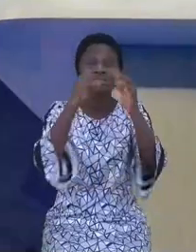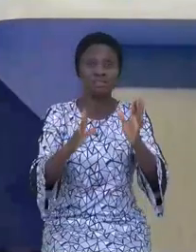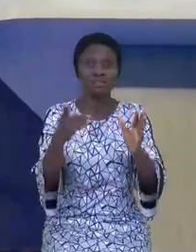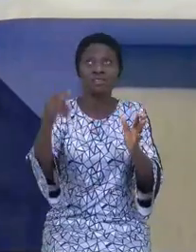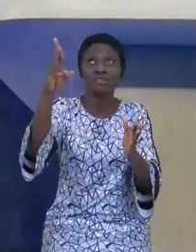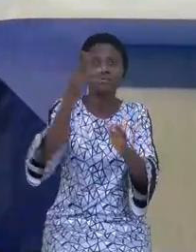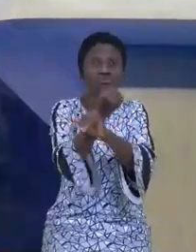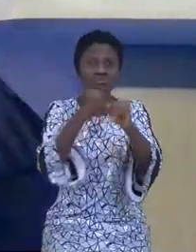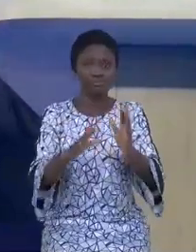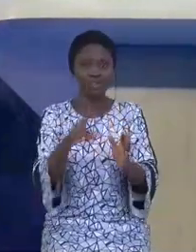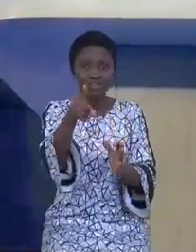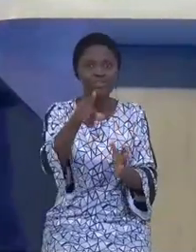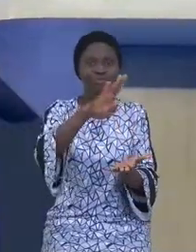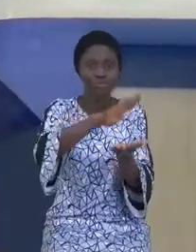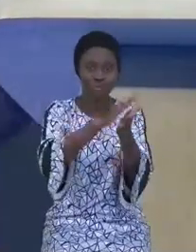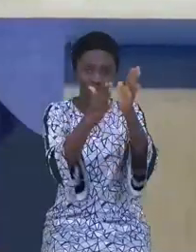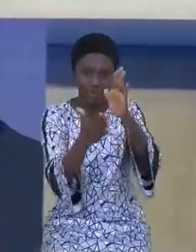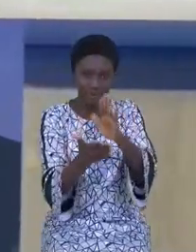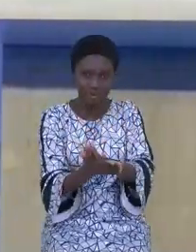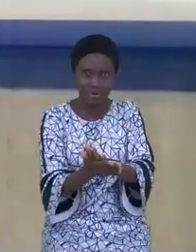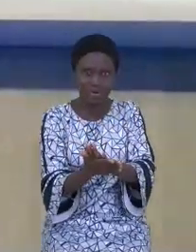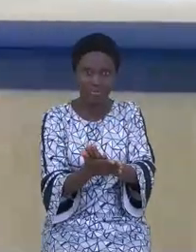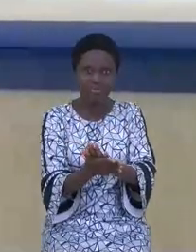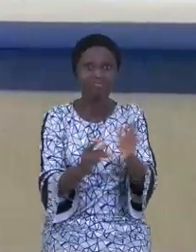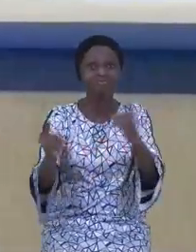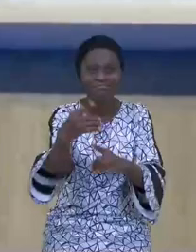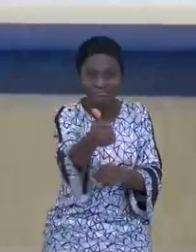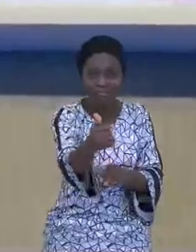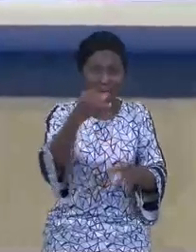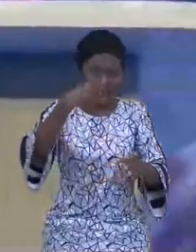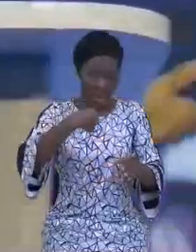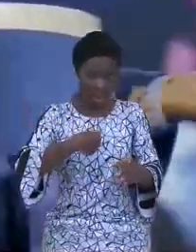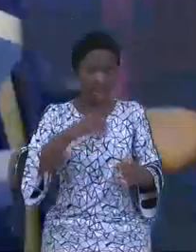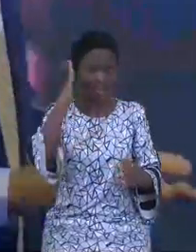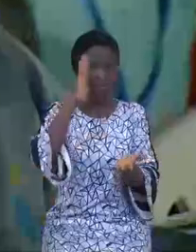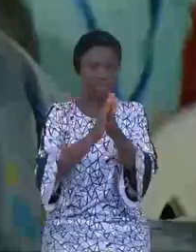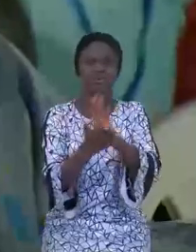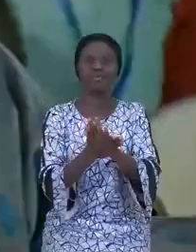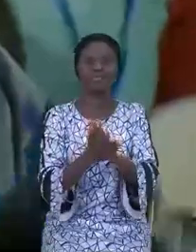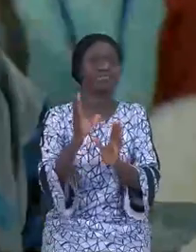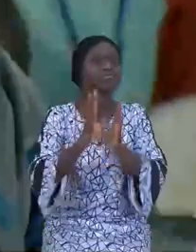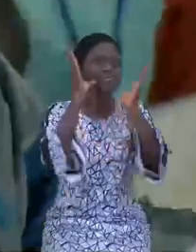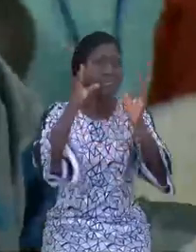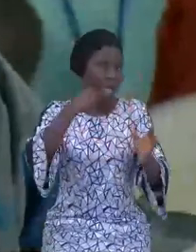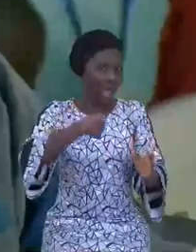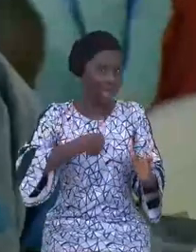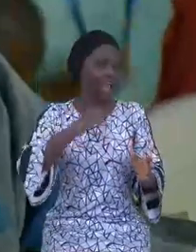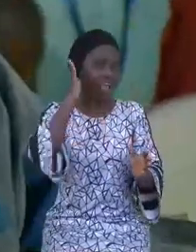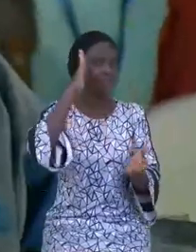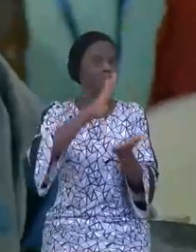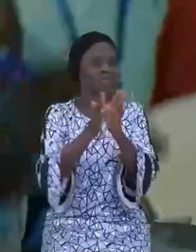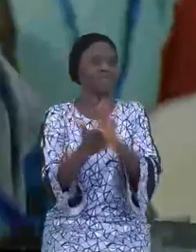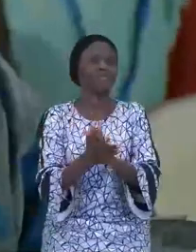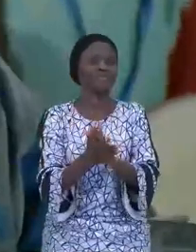rédempteur. Tu deviens, je vais devenir. Je ne t'entends pas. Ce